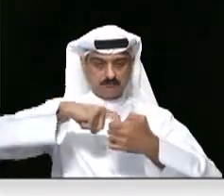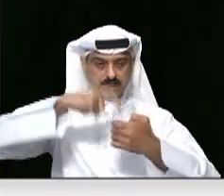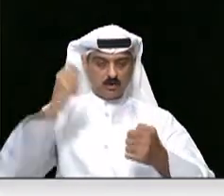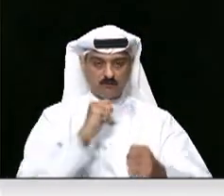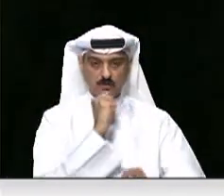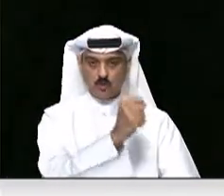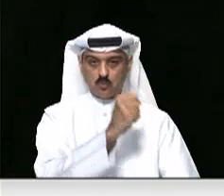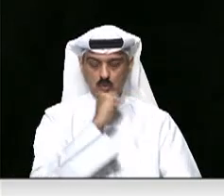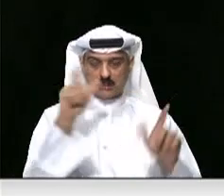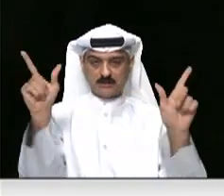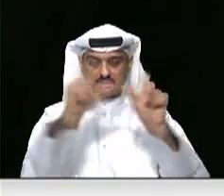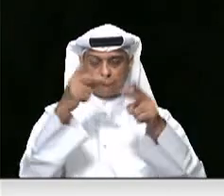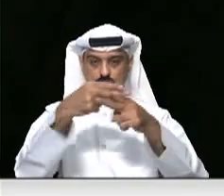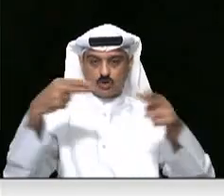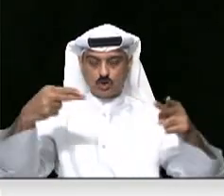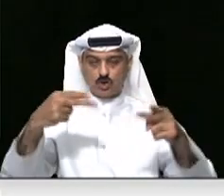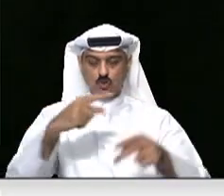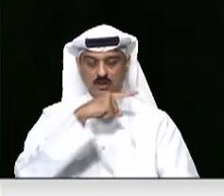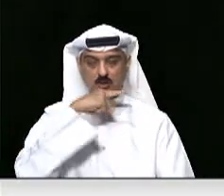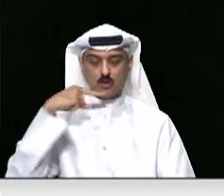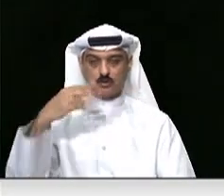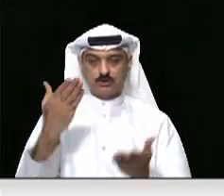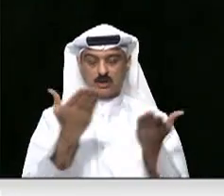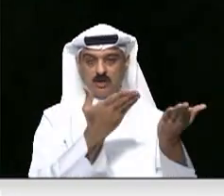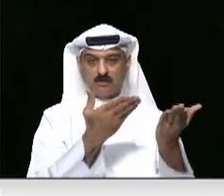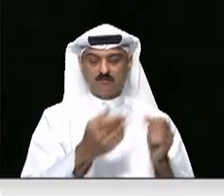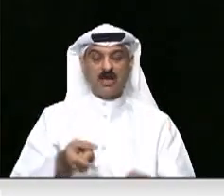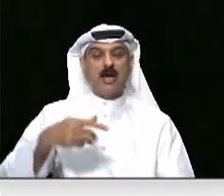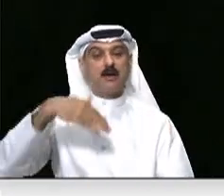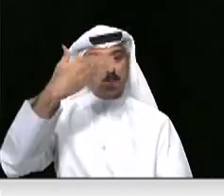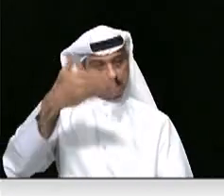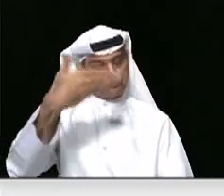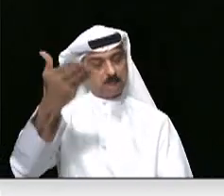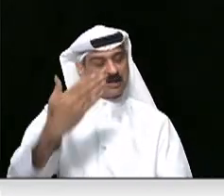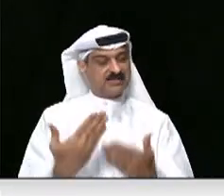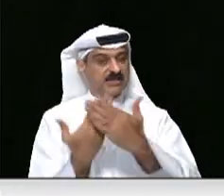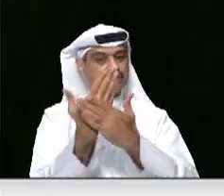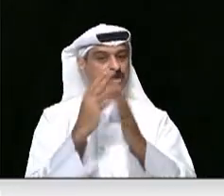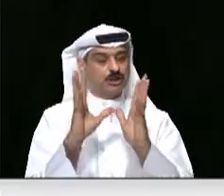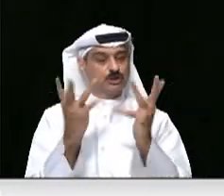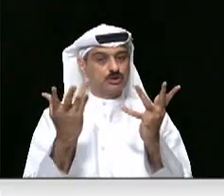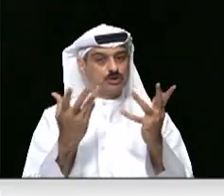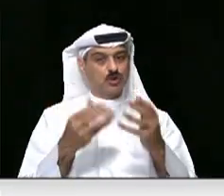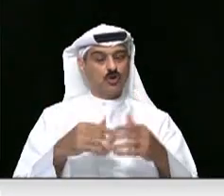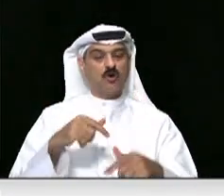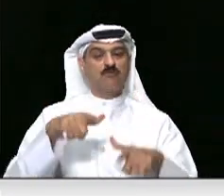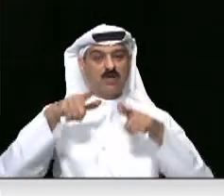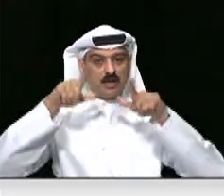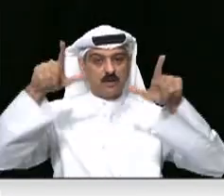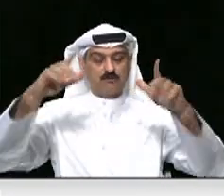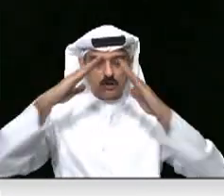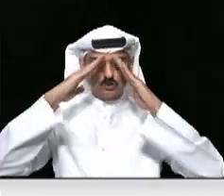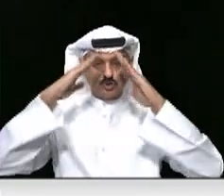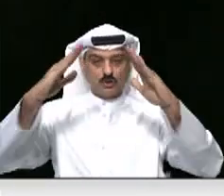دولة الكويت من موسكو، سنكون معك في أي مستجدات لاحقة من خلال نشراتنا اللاحقة. شكرا ثريا.